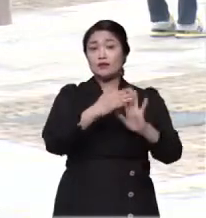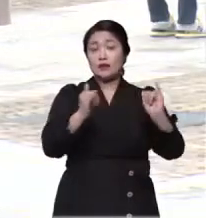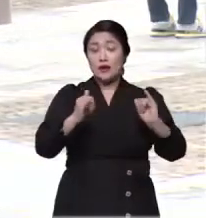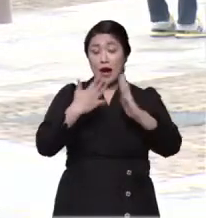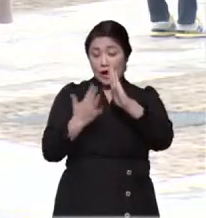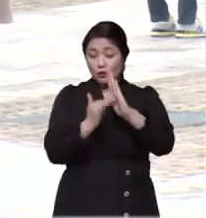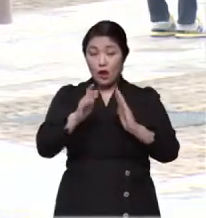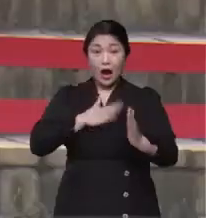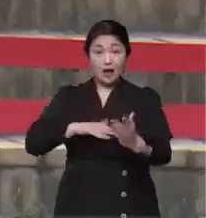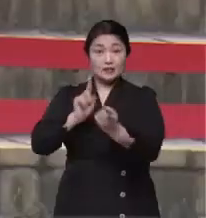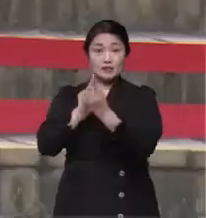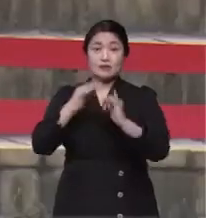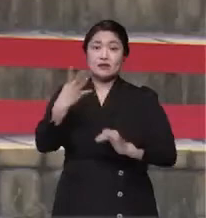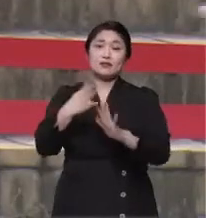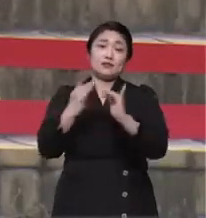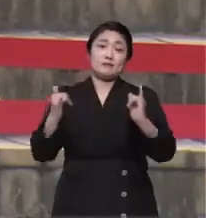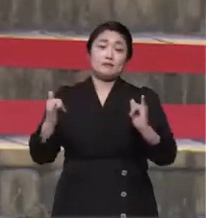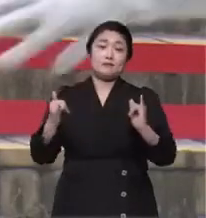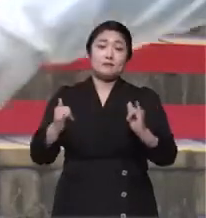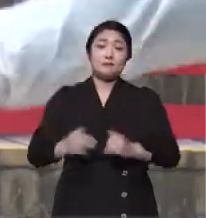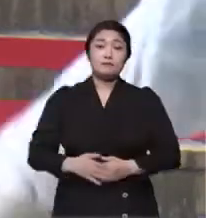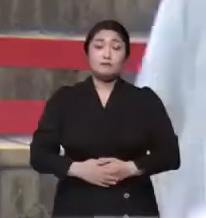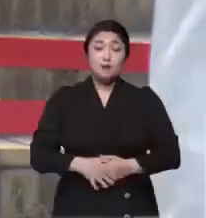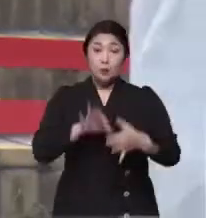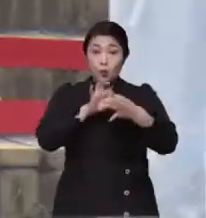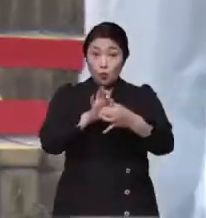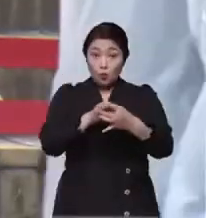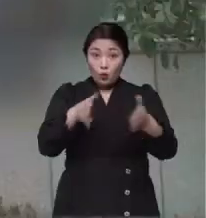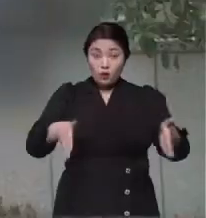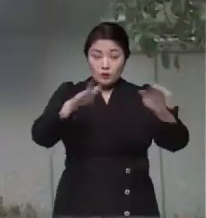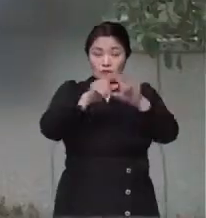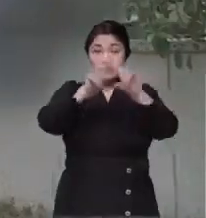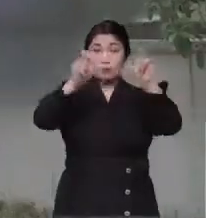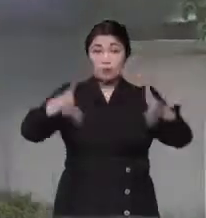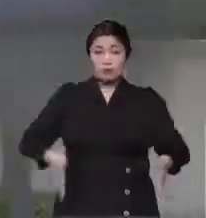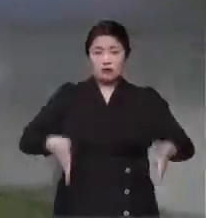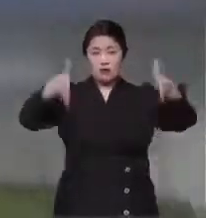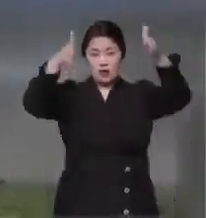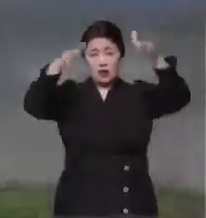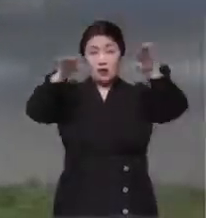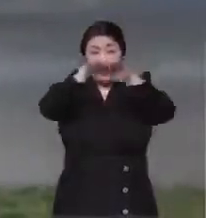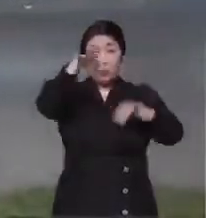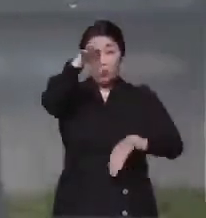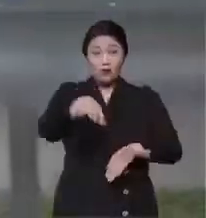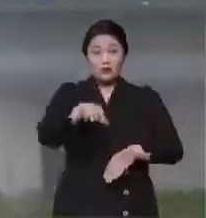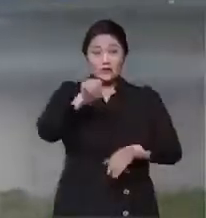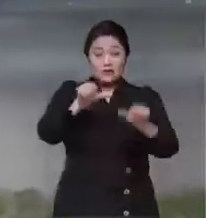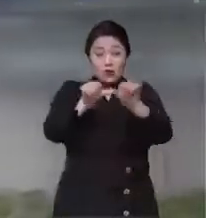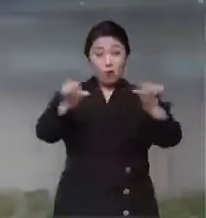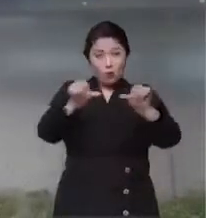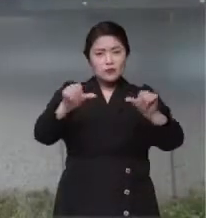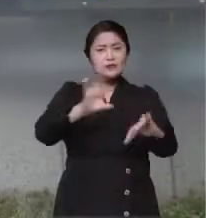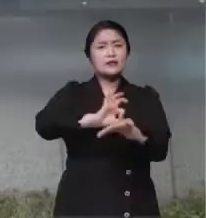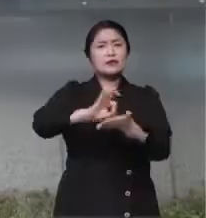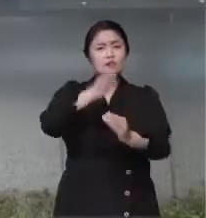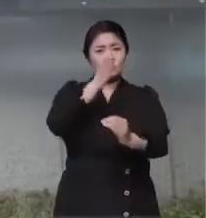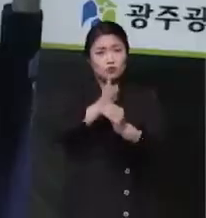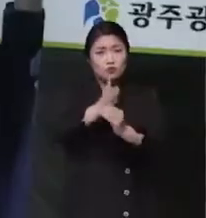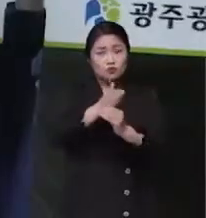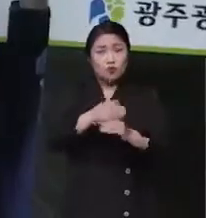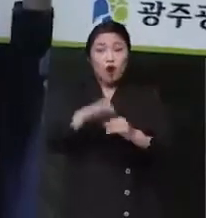가족과 지인이 4명입니다 해당 보험사는 15층 규모의 b 꼴 고객센터 5 개 층을 사용하고 있는데